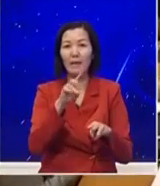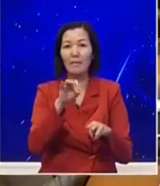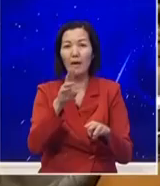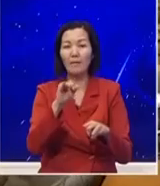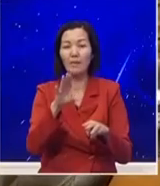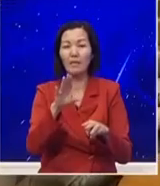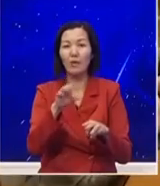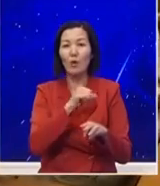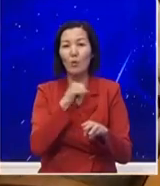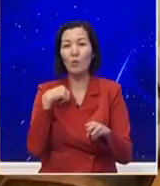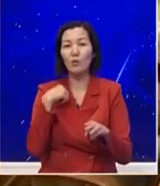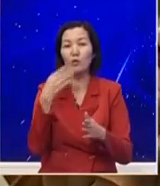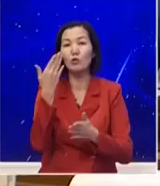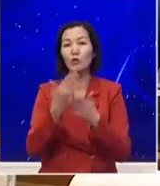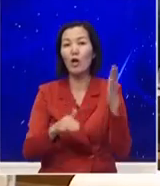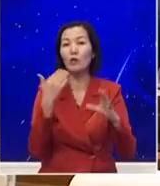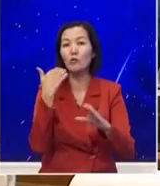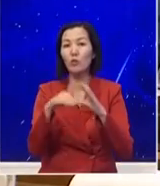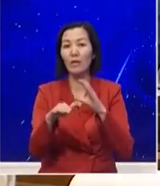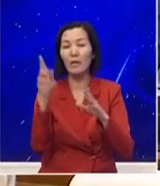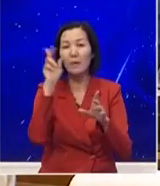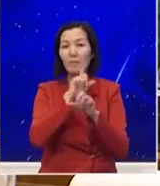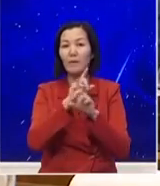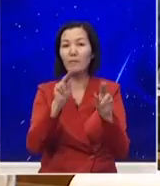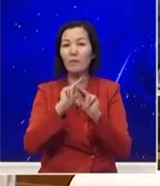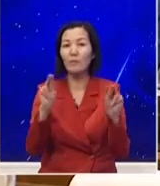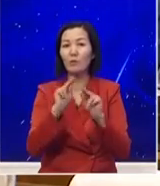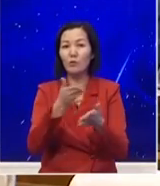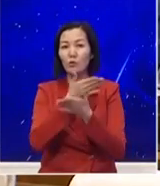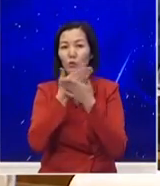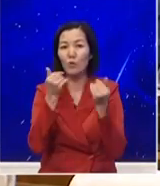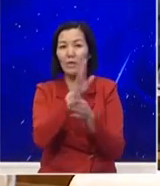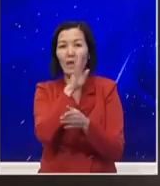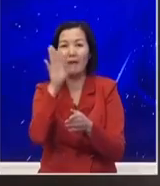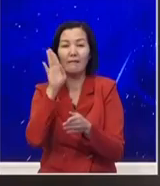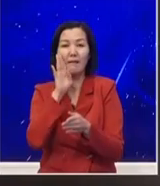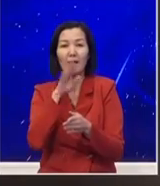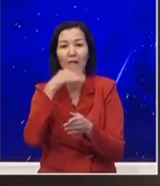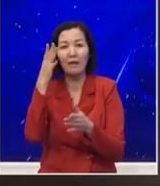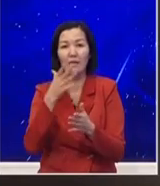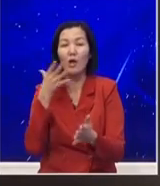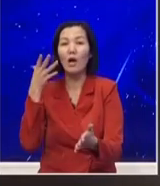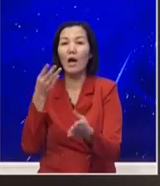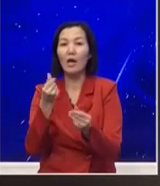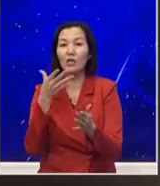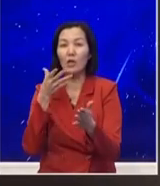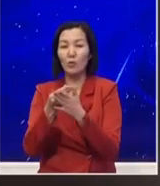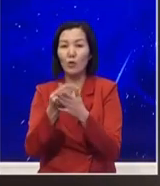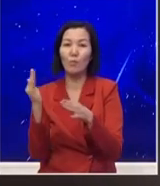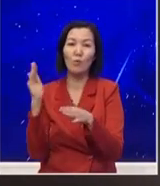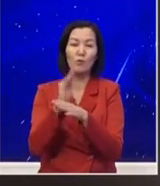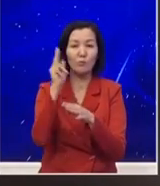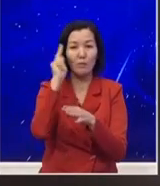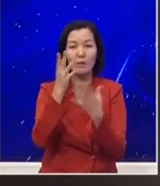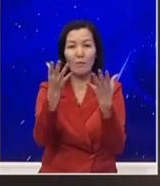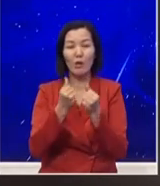сауал жолдады. Мектептерде білікті мамандардың жоқтығынан ата-аналар ақы төлеп балаларын қосымша оқытуға мәжбүр. Бұл білім